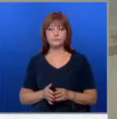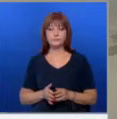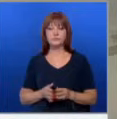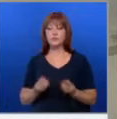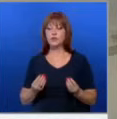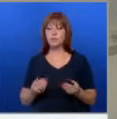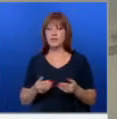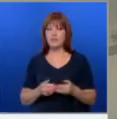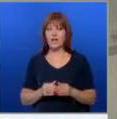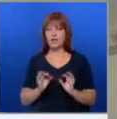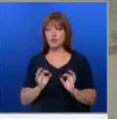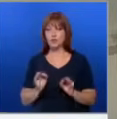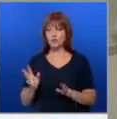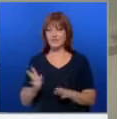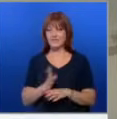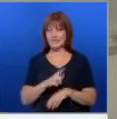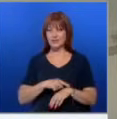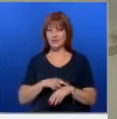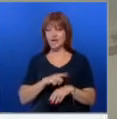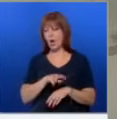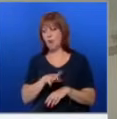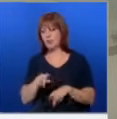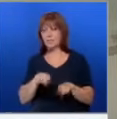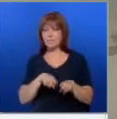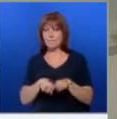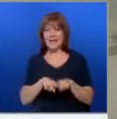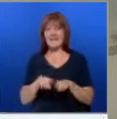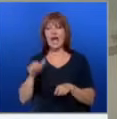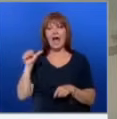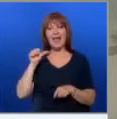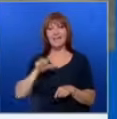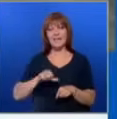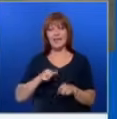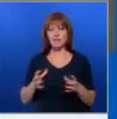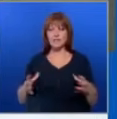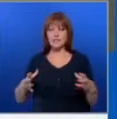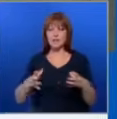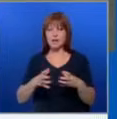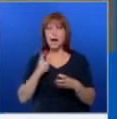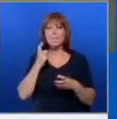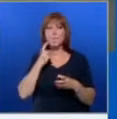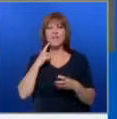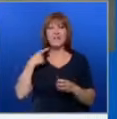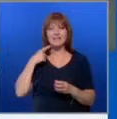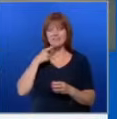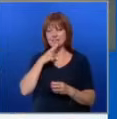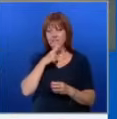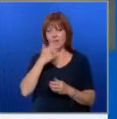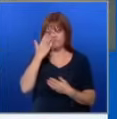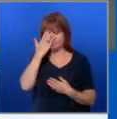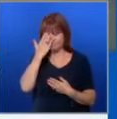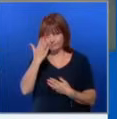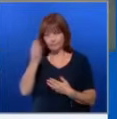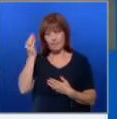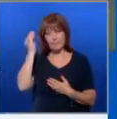Добър вечер! Точно в 19 часа близки роднини и приятели на Ани Явор се събраха на булевард Сливница, за да почетат паметта